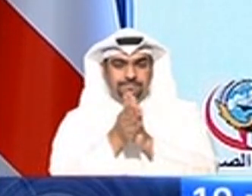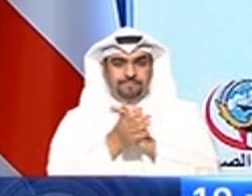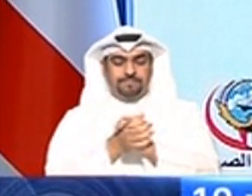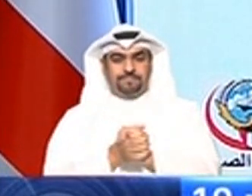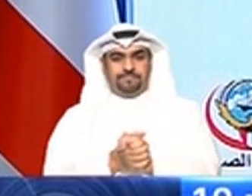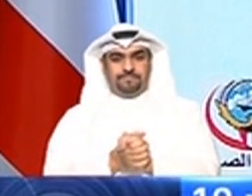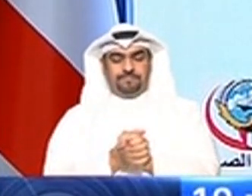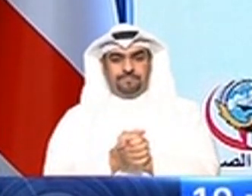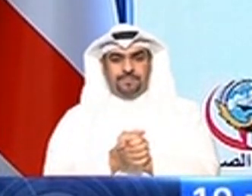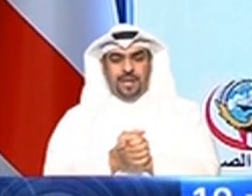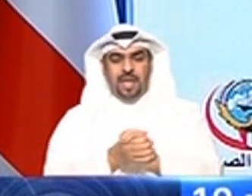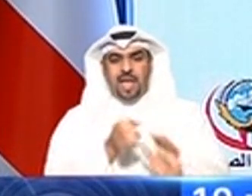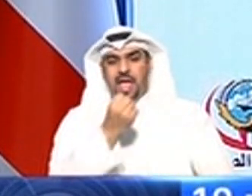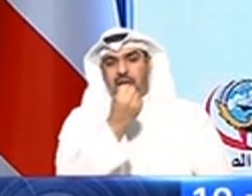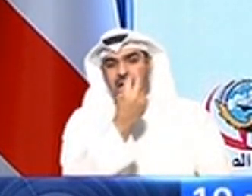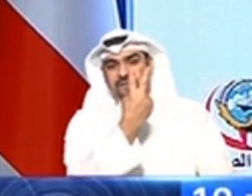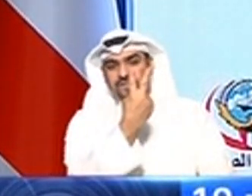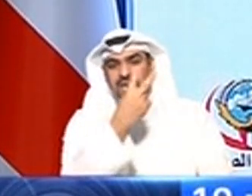عدد